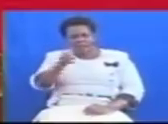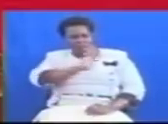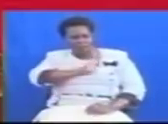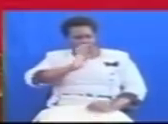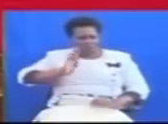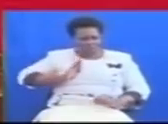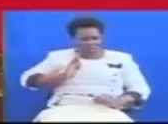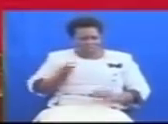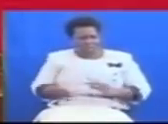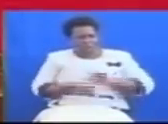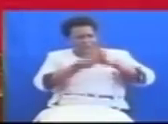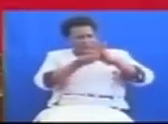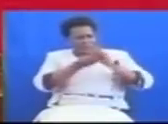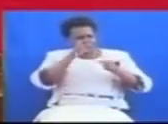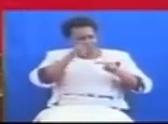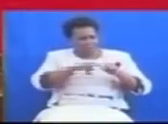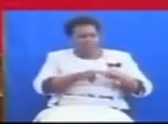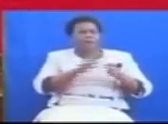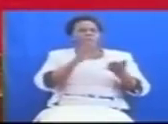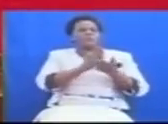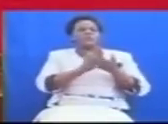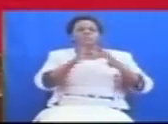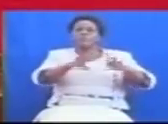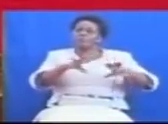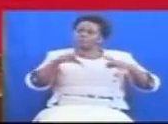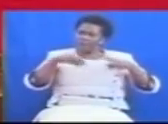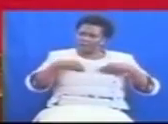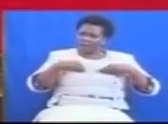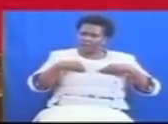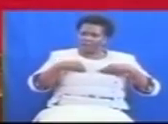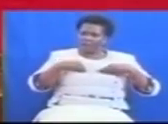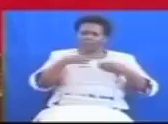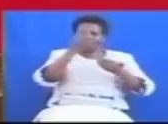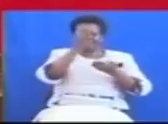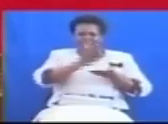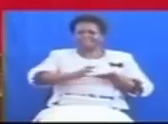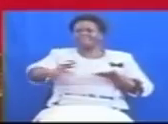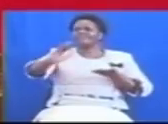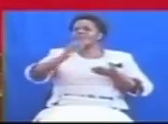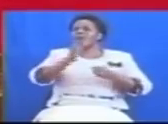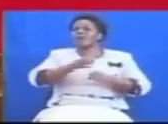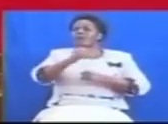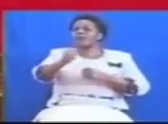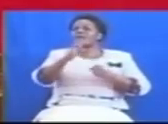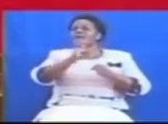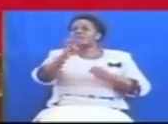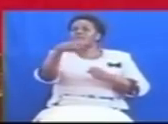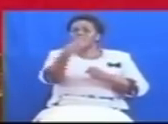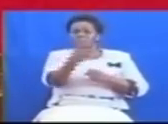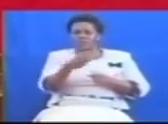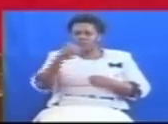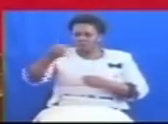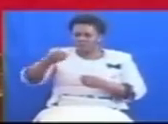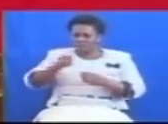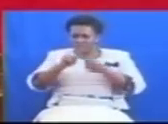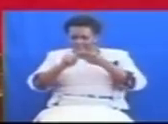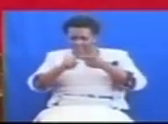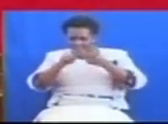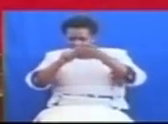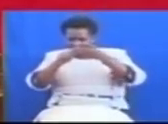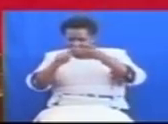wadhamini kukaa, waliridhia kutoa ekari 3,000 kwa vijiji vya Songa Mbele, Sikaunga